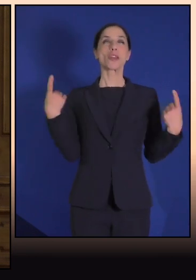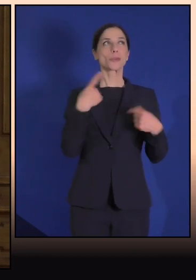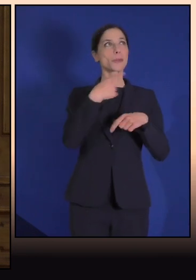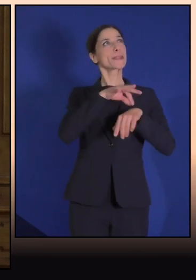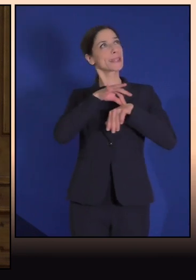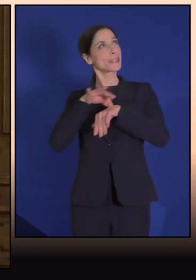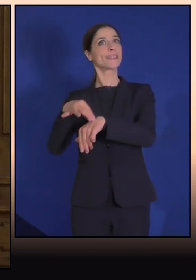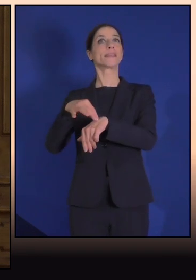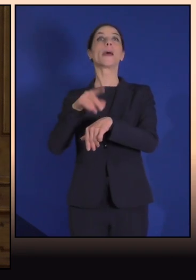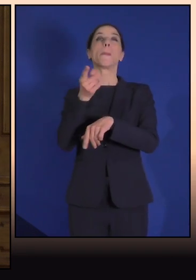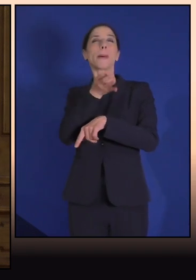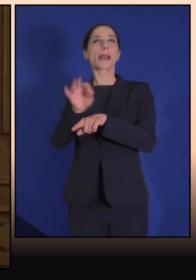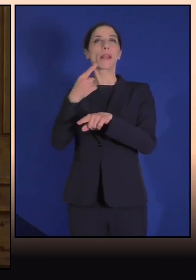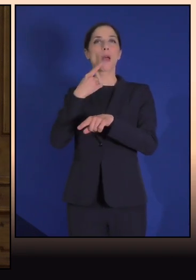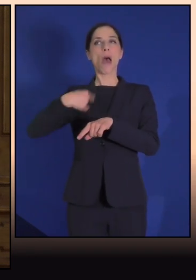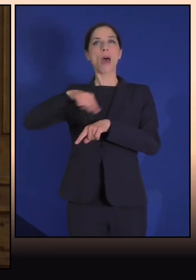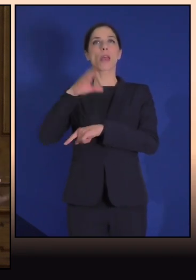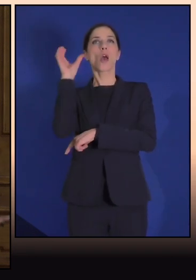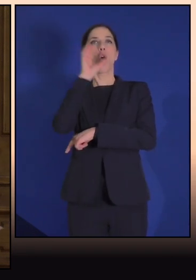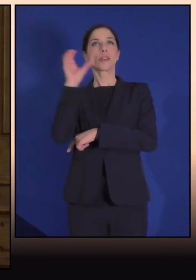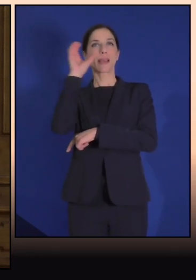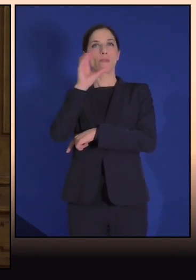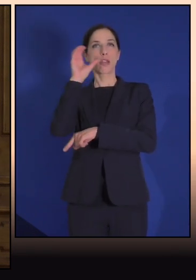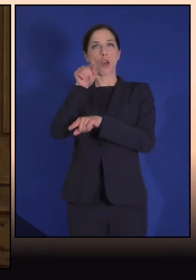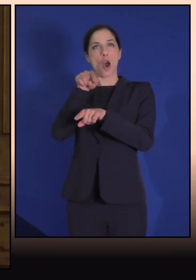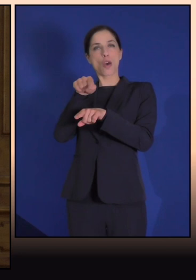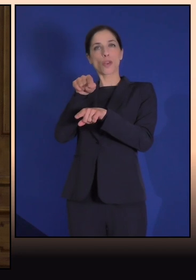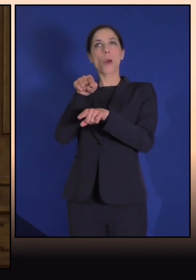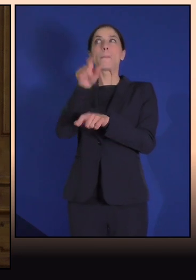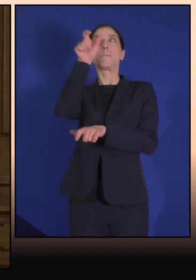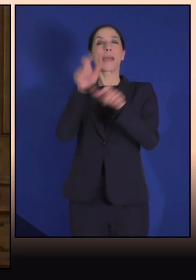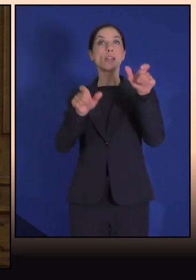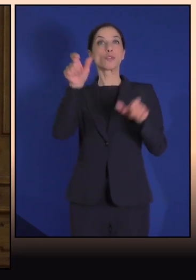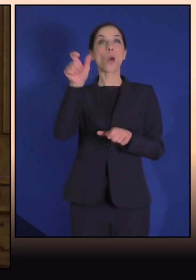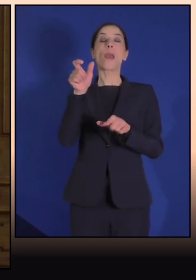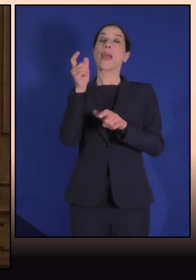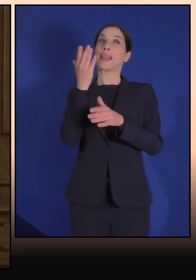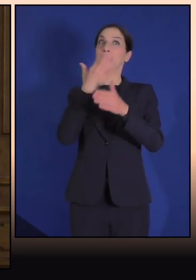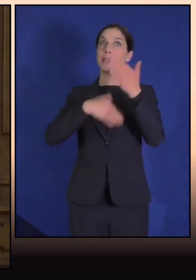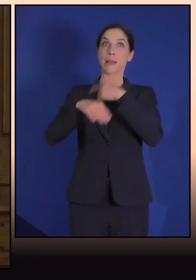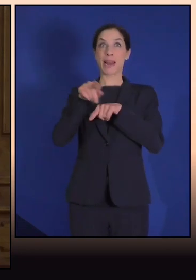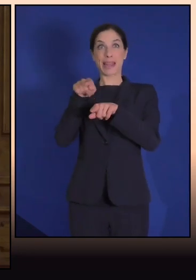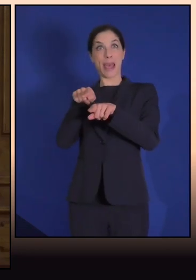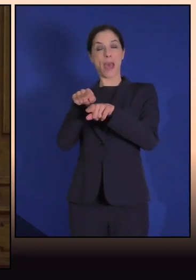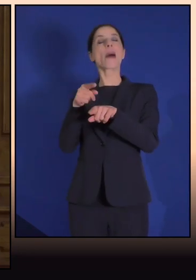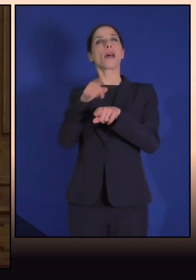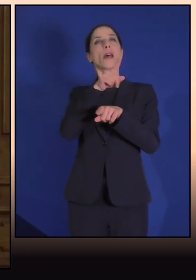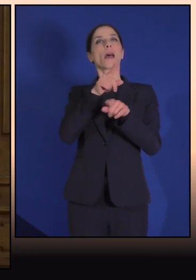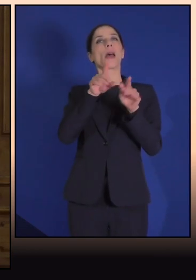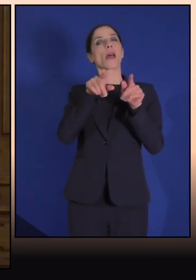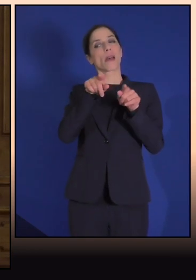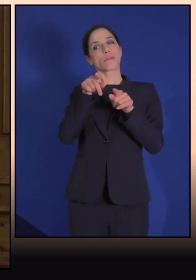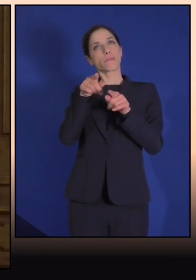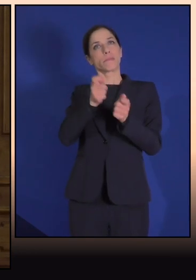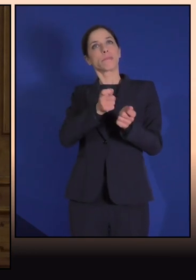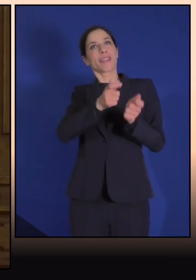soprattutto dell'Osservatorio sulla condizione delle persone con disabilità, definisce e